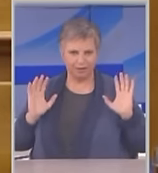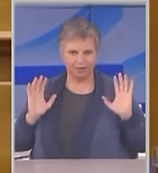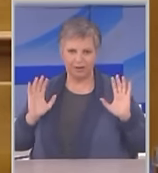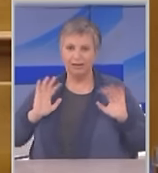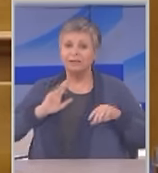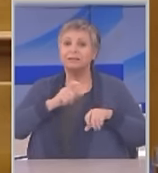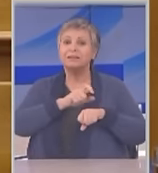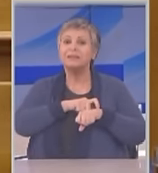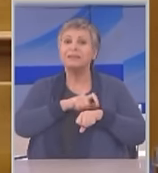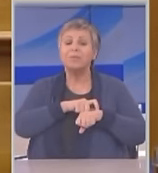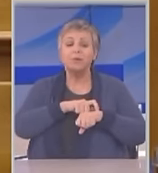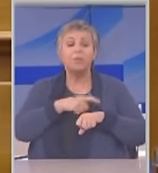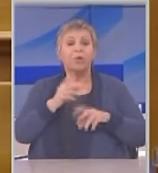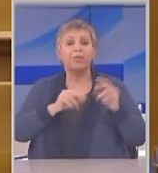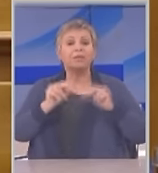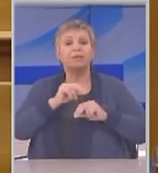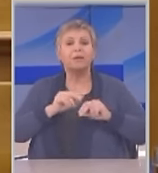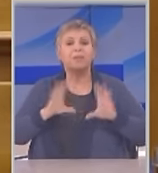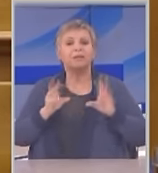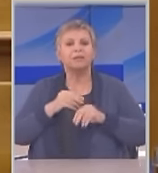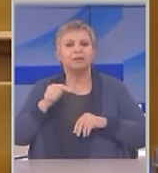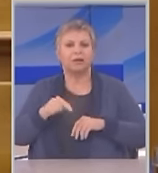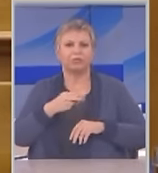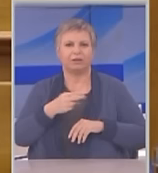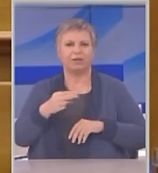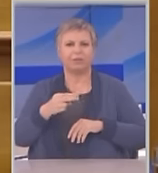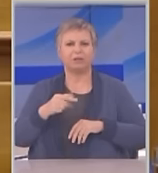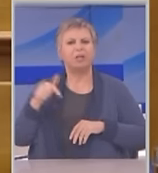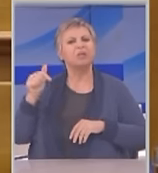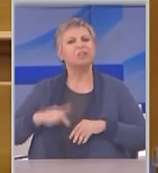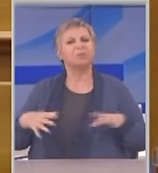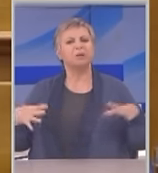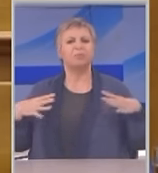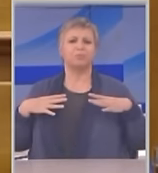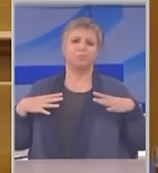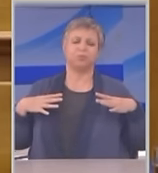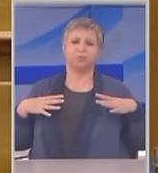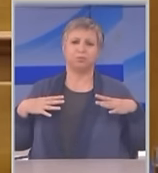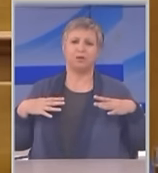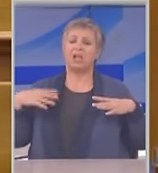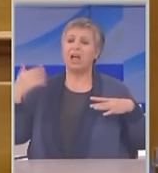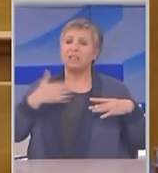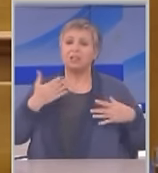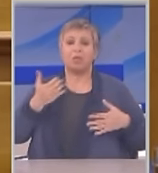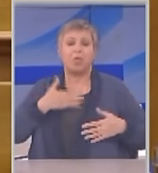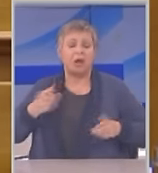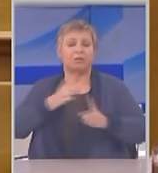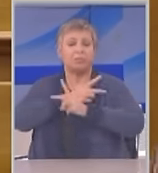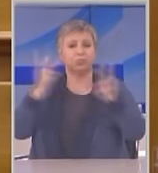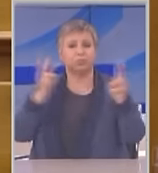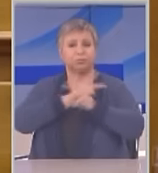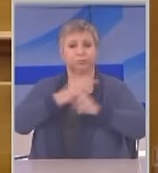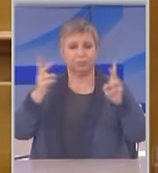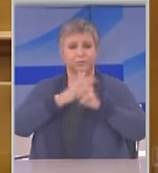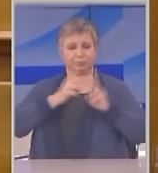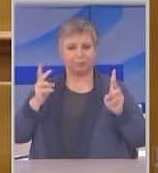τη σύσταση Προανακριτικής Επιτροπής για τον κύριο Παντωνίου. Ούτε τόσο τζάμπα υπερασπιστές της διαφάνειας. Το